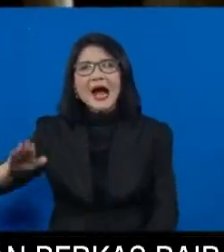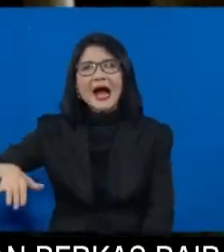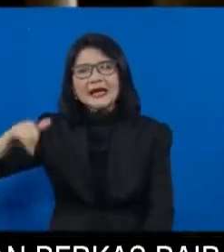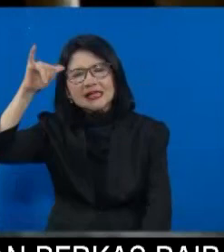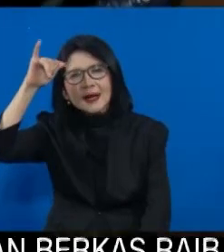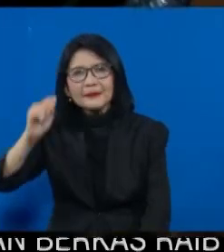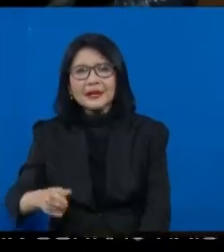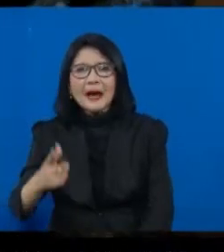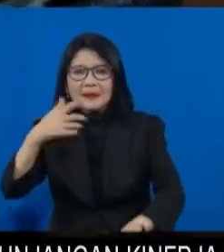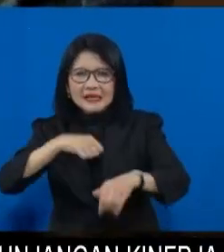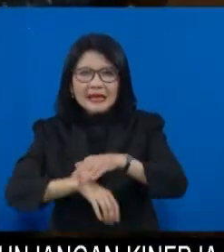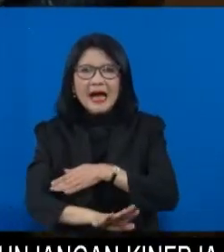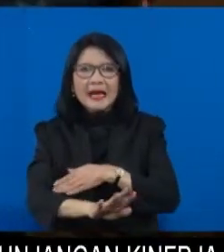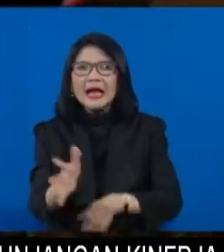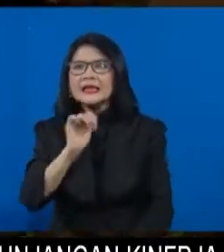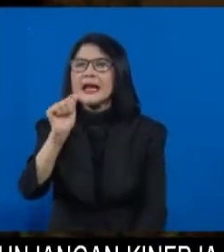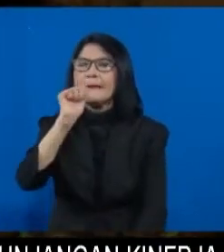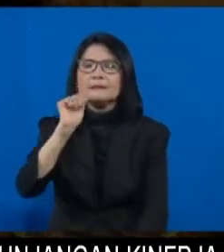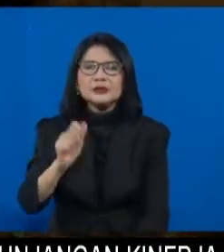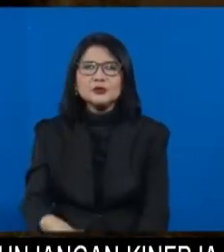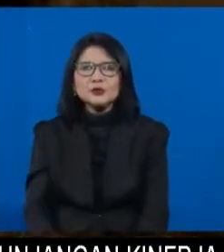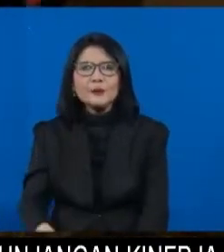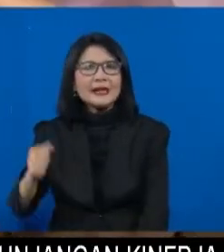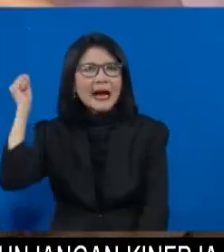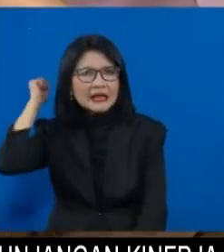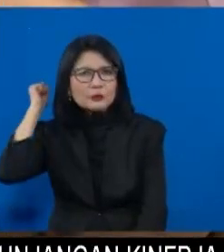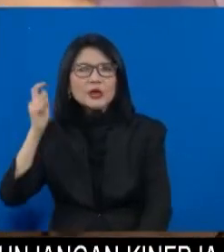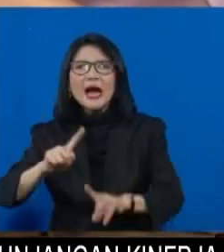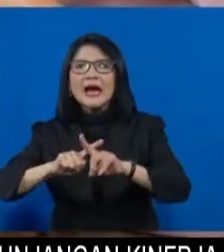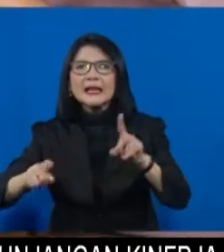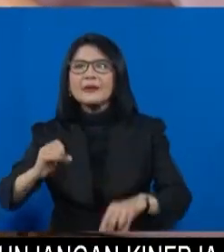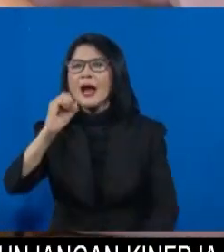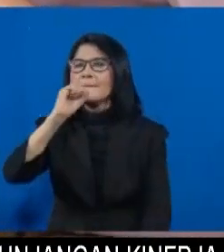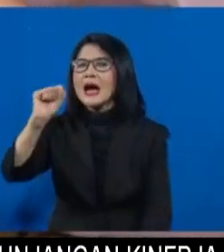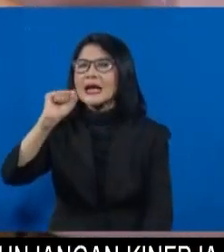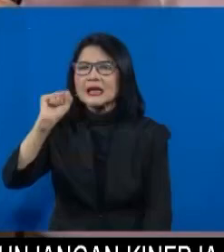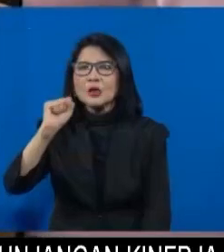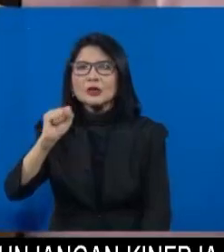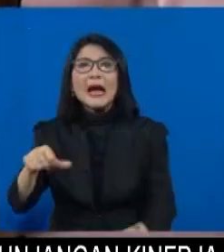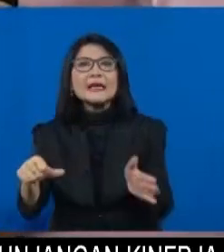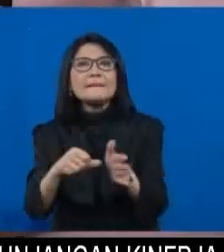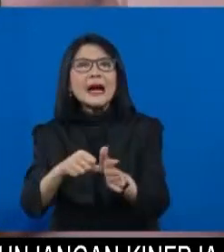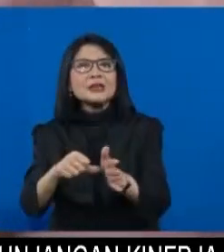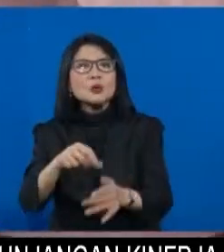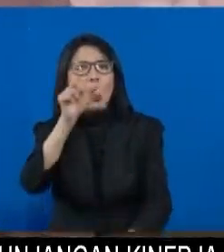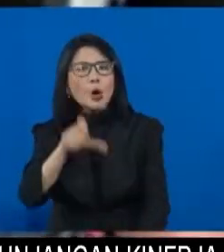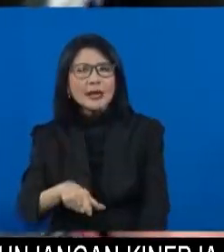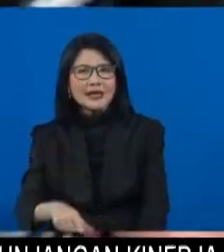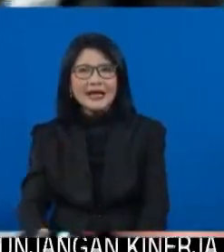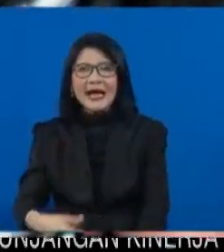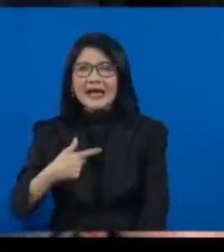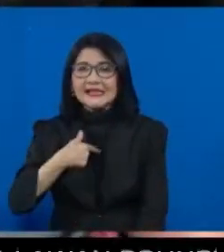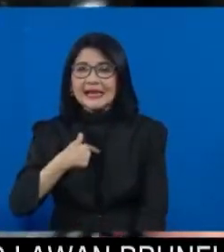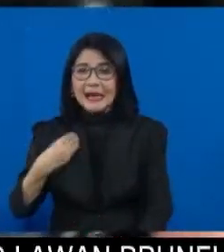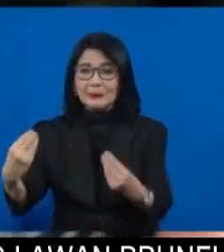Saat lahir, pedet tak menyusu pada induknya, tapi menyusu menggunakan dot dibantu oleh peternak. Nah, saya diajari untuk bisa